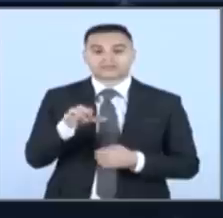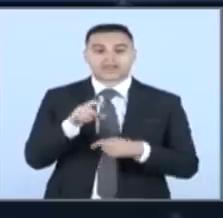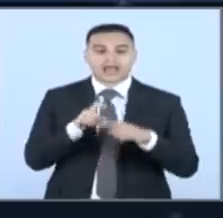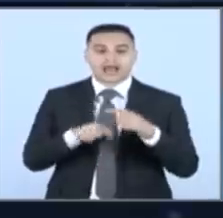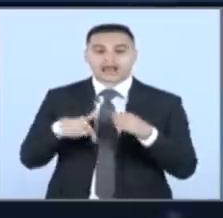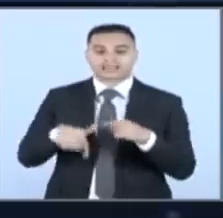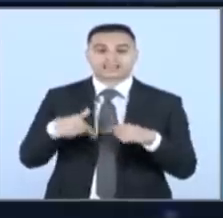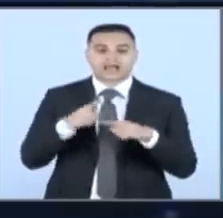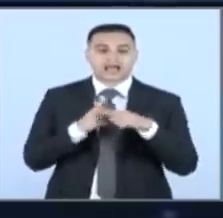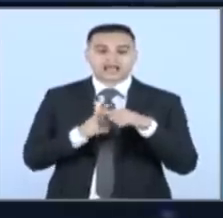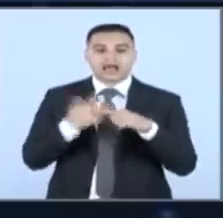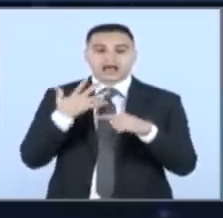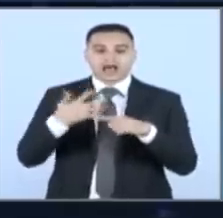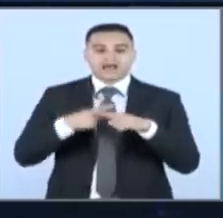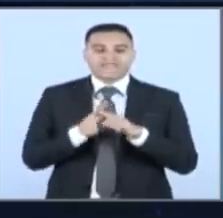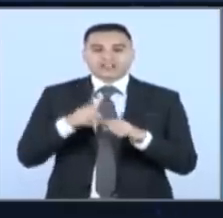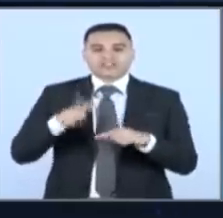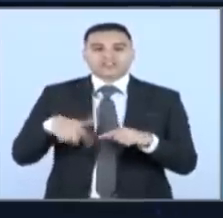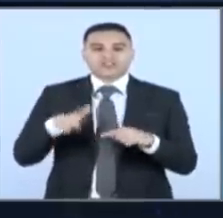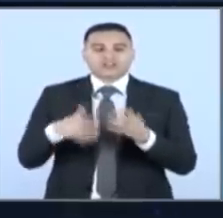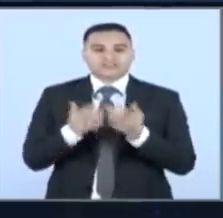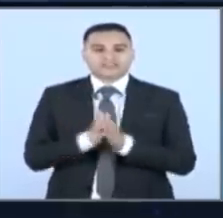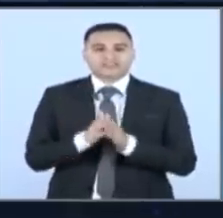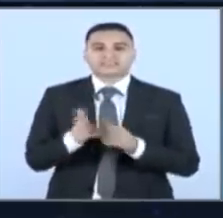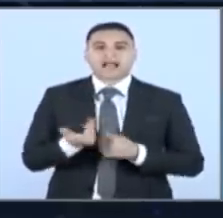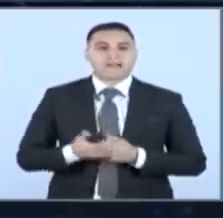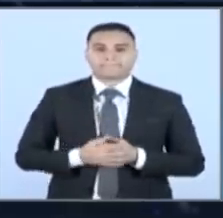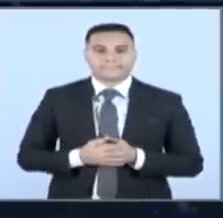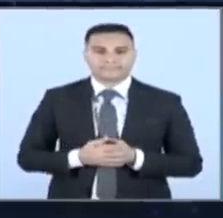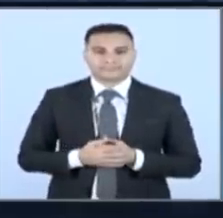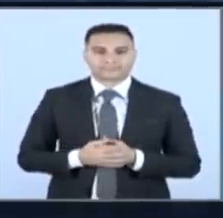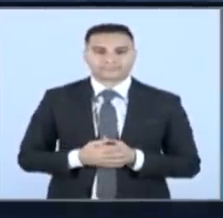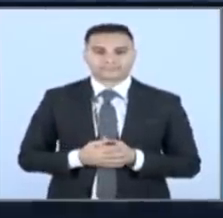198 على 6 زائد 5 في 16.